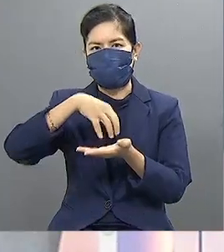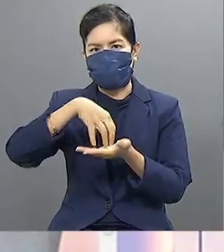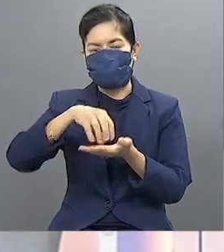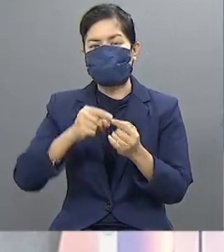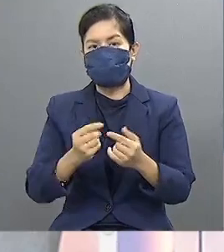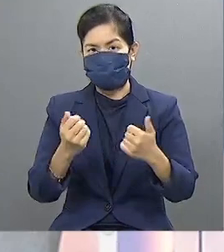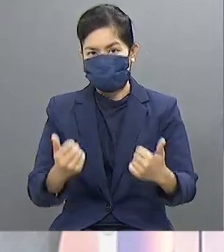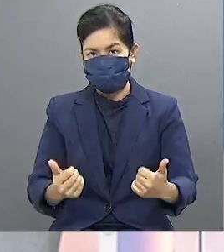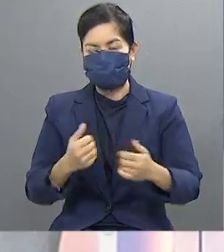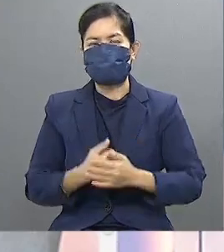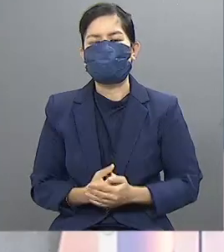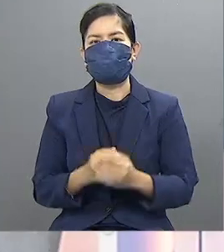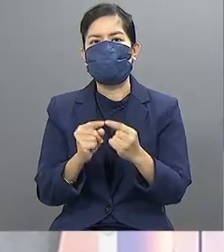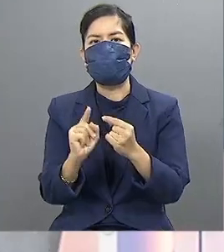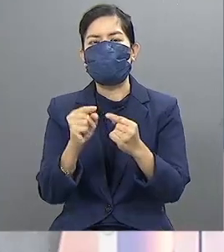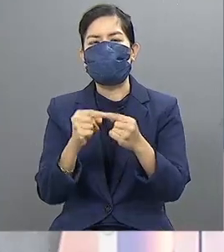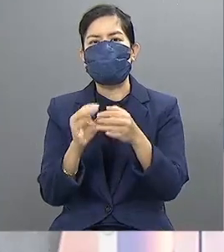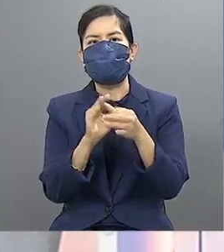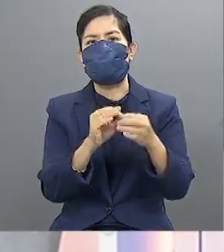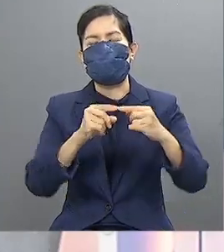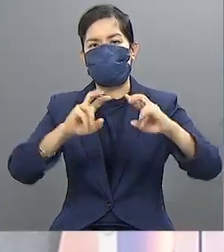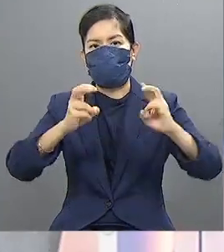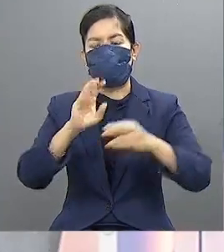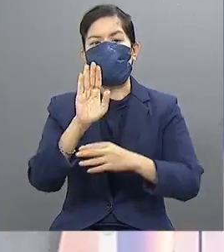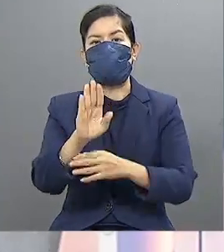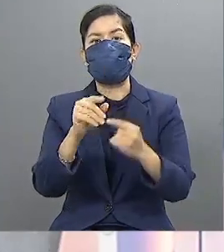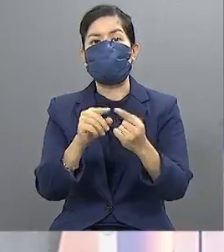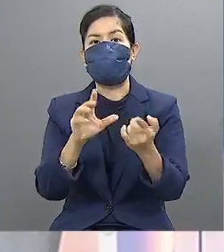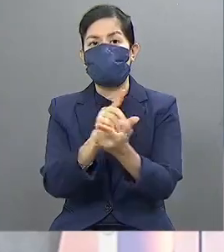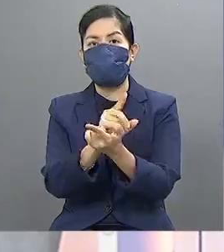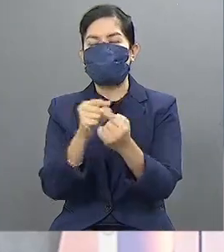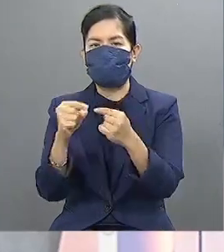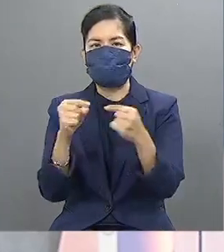านี้ในช่วงประเด็นสังคมอีกสักครู่กลับมาพบกันในช่วงสีสันวาไรตี้สักครู่เดียวค่ะ